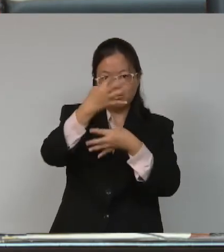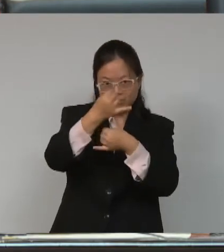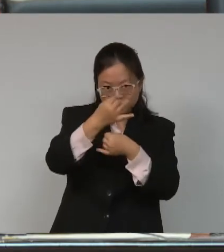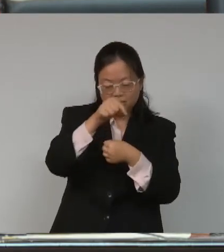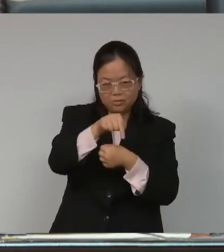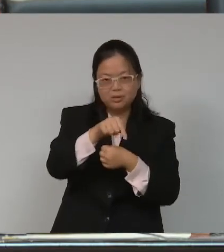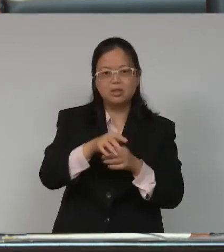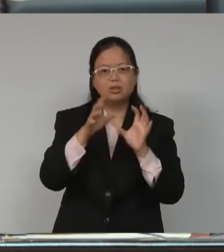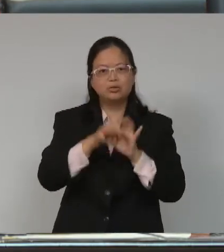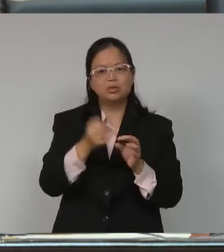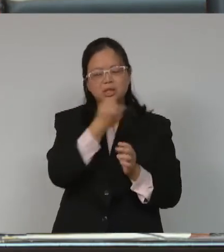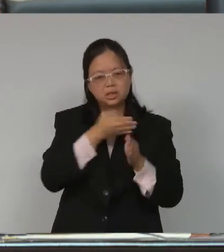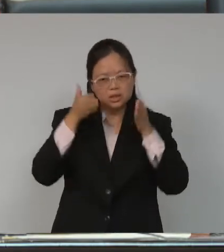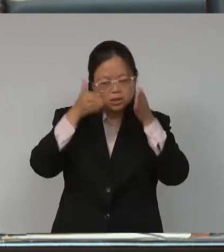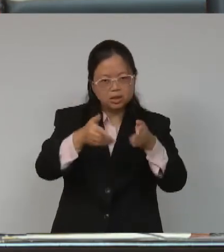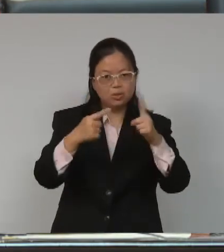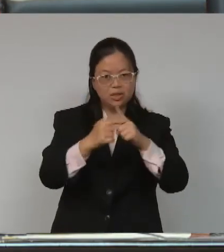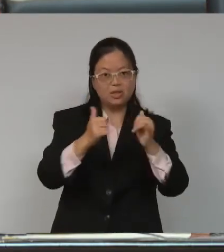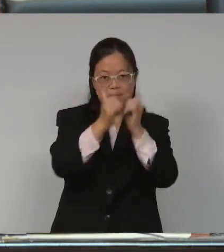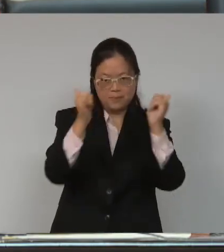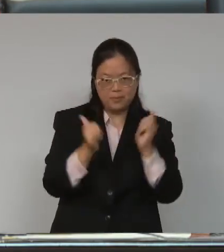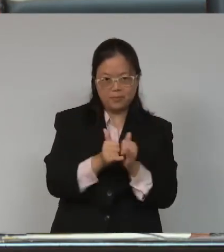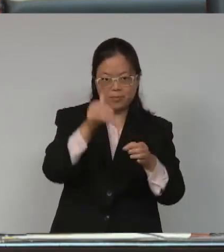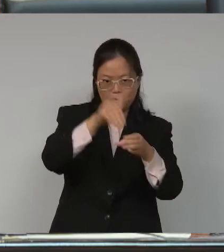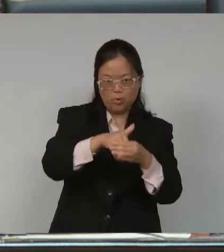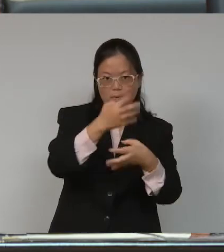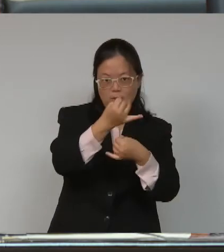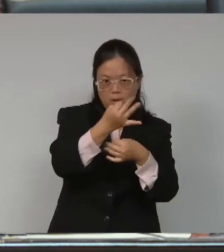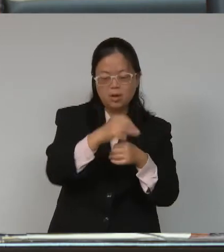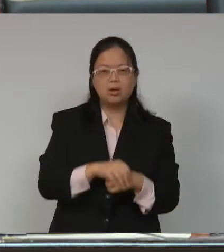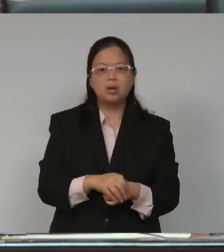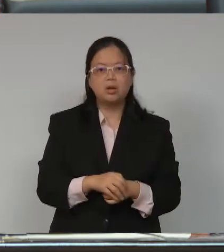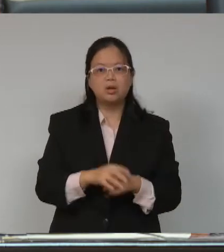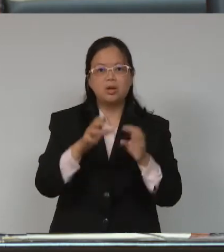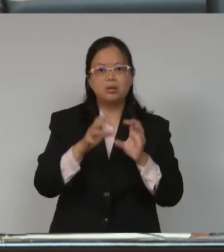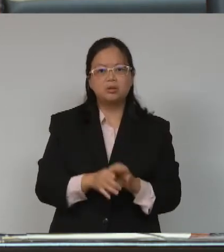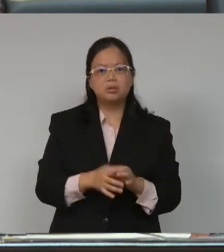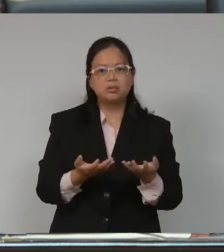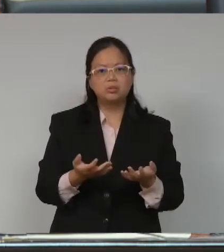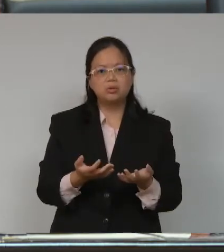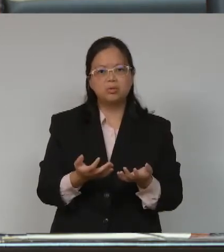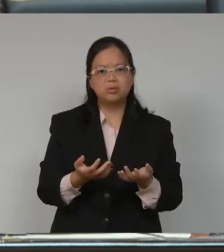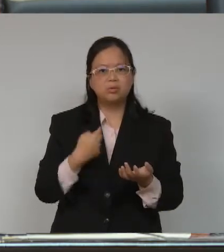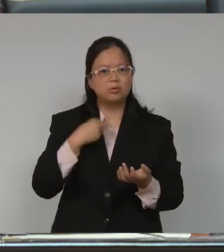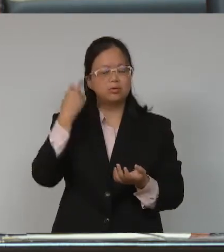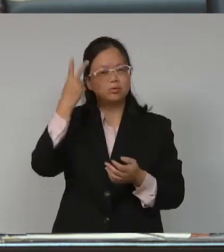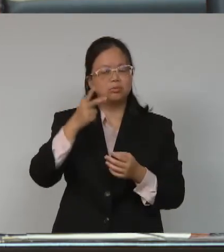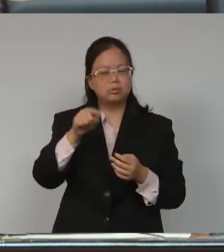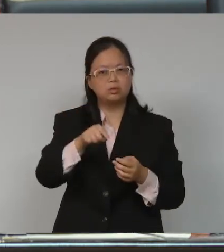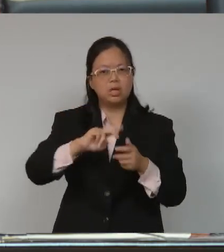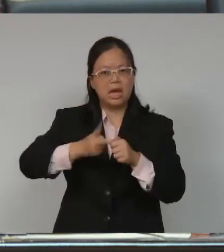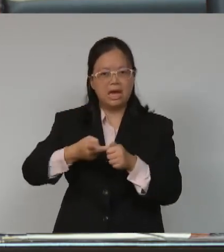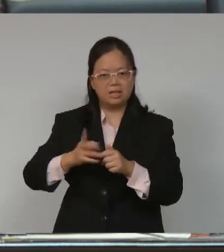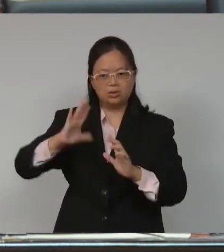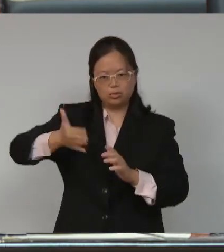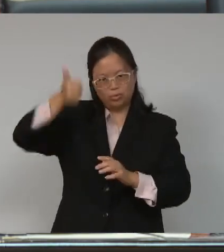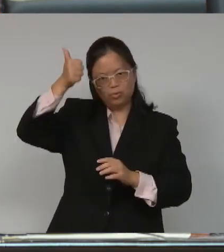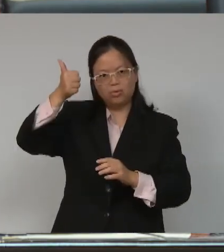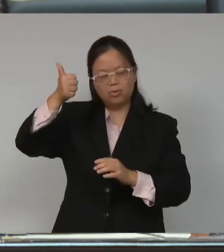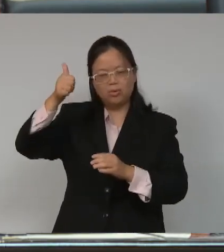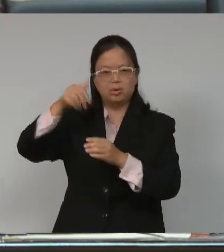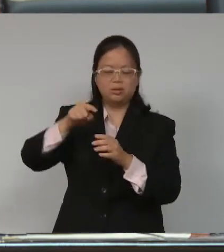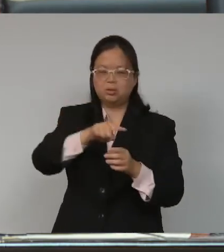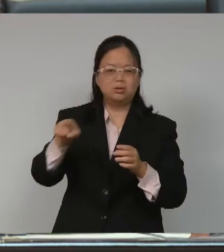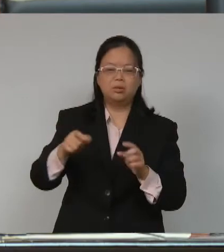对人民提出的这个公民投票案，所以它其实并没有违反疑案疑事项，那所以他，但像其实一个可能需